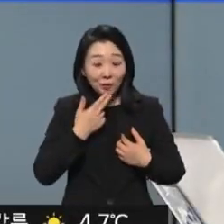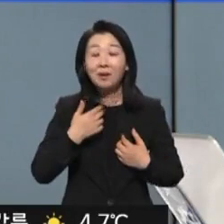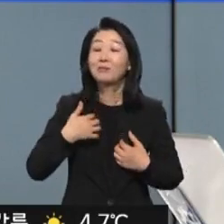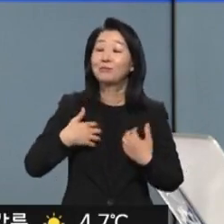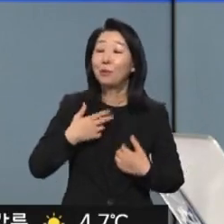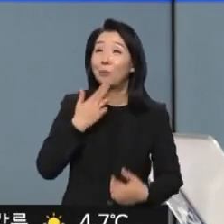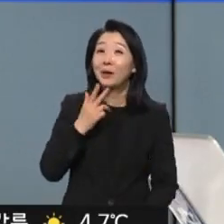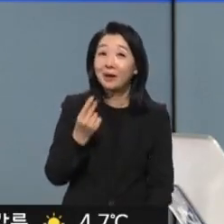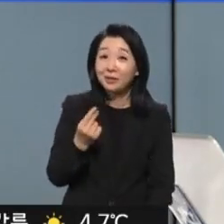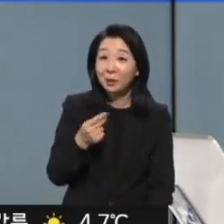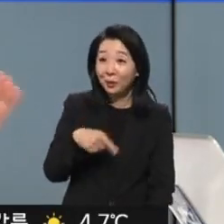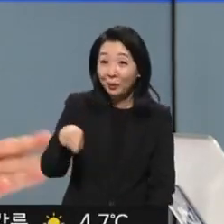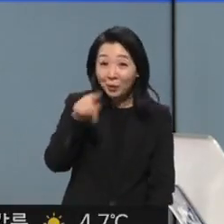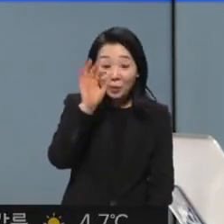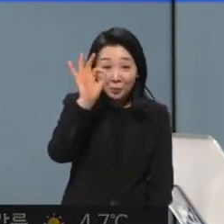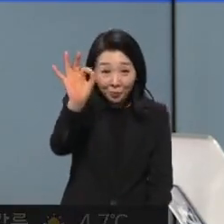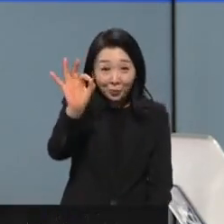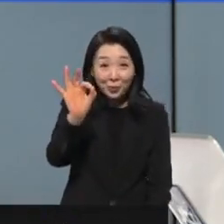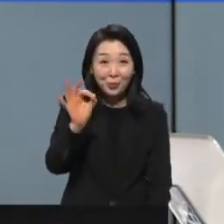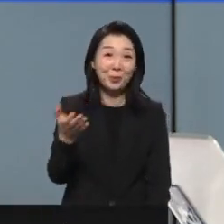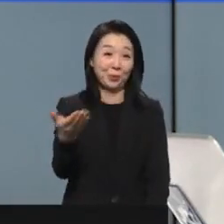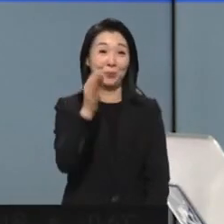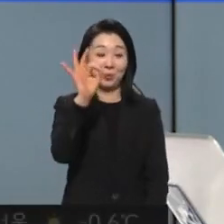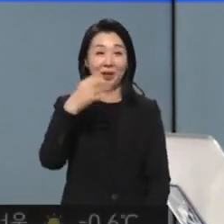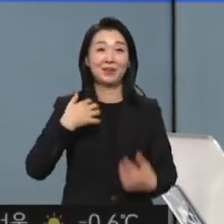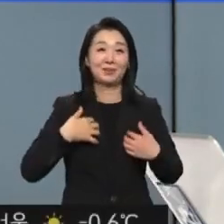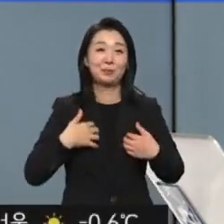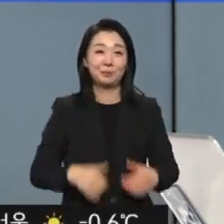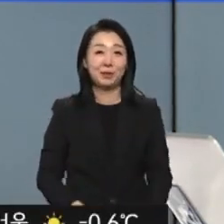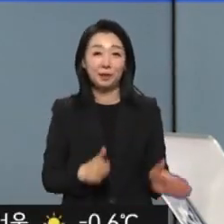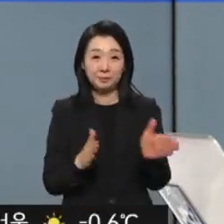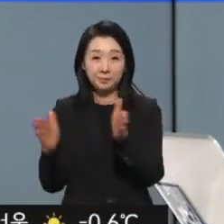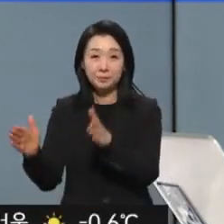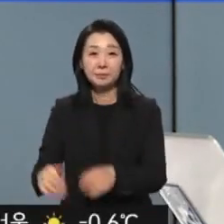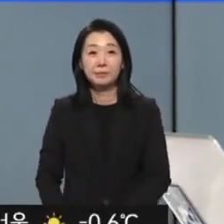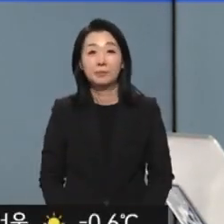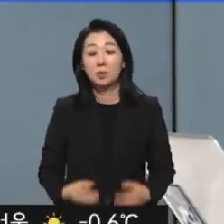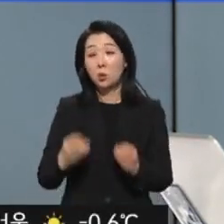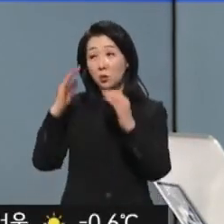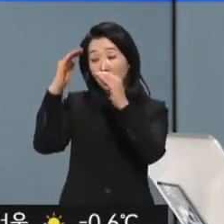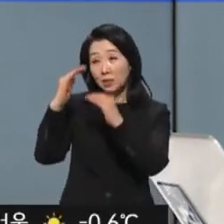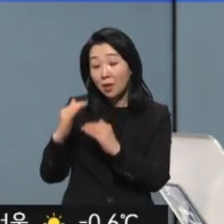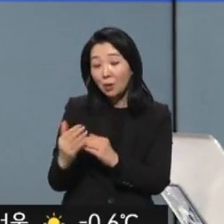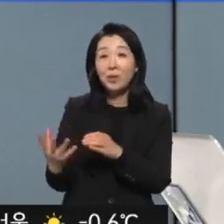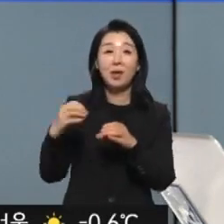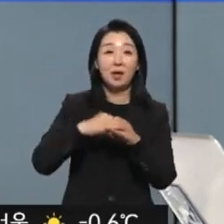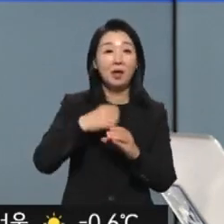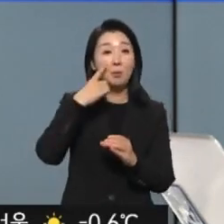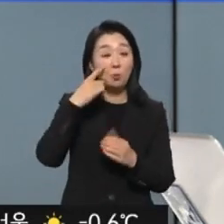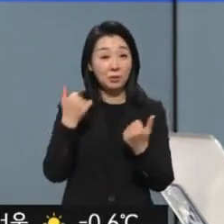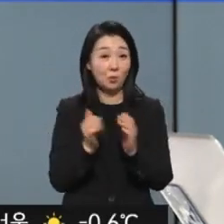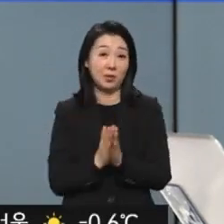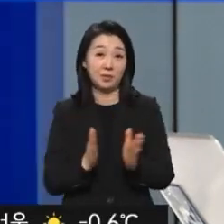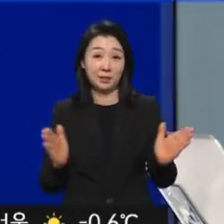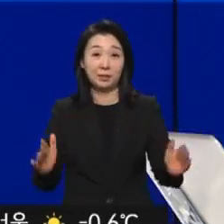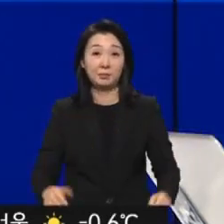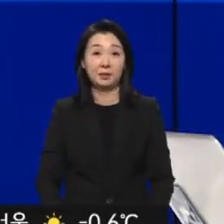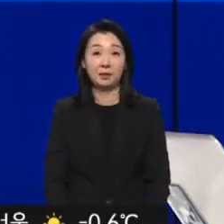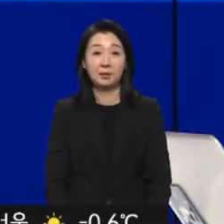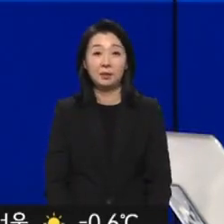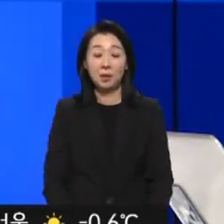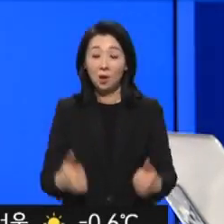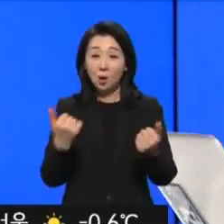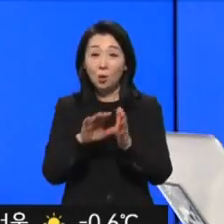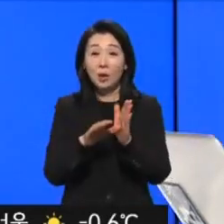즐거워요. 네. 반장들 보니까 반장들이 아니죠. 운영진들 보니까 아주 네. 즐겁습니다. 네. 자, 오늘도 속보 실시간 반영하면서 열어놓고 회의를 진행하죠.